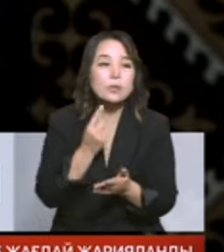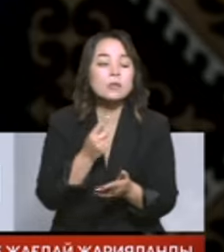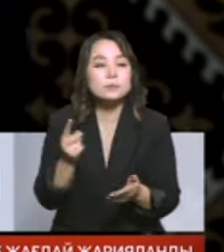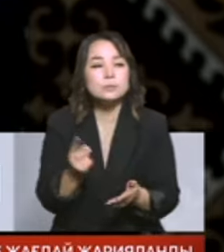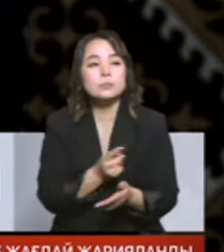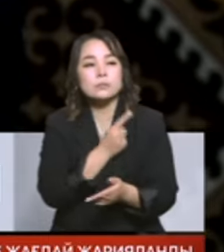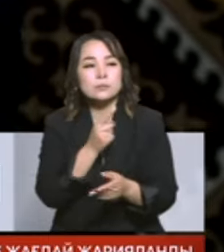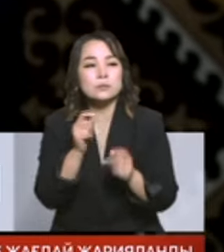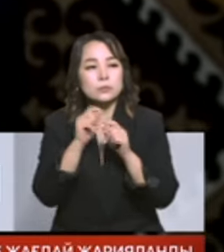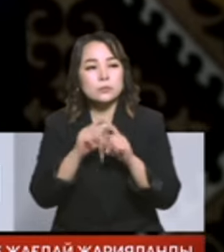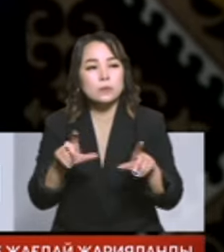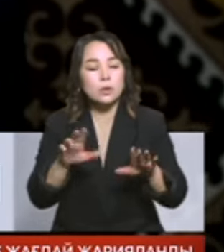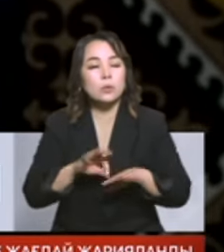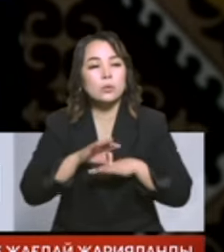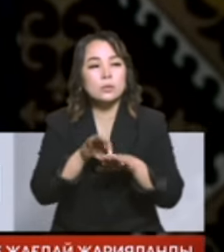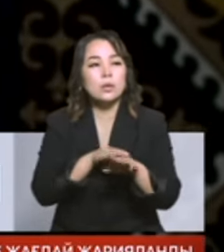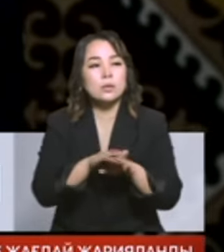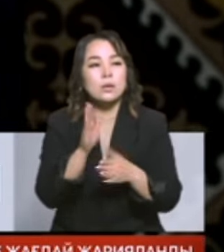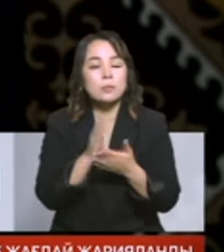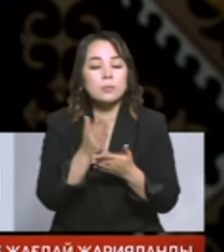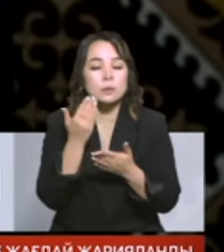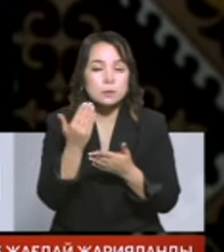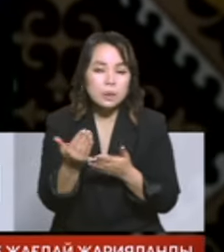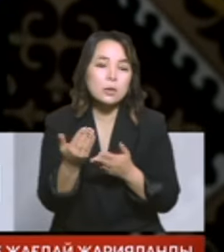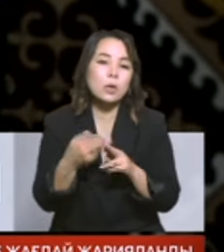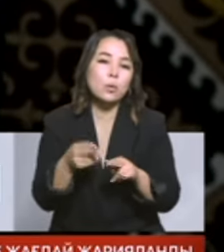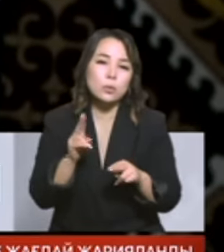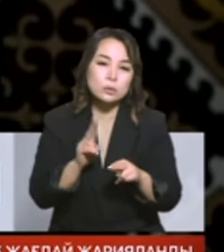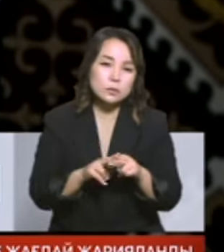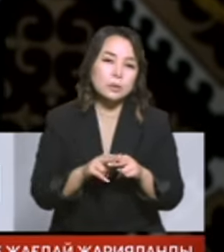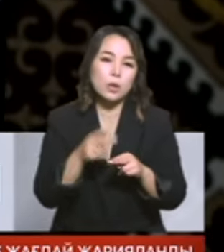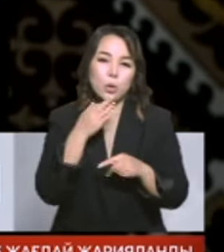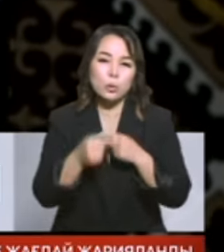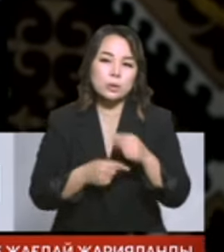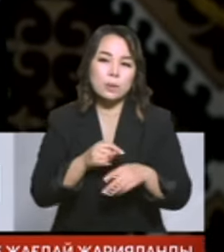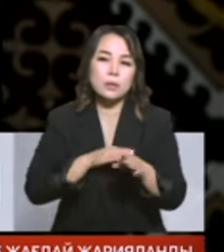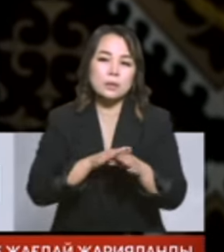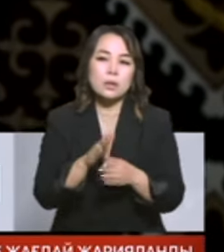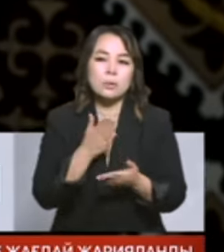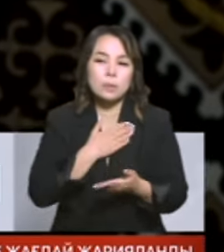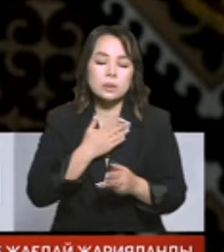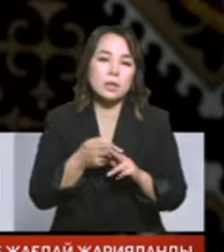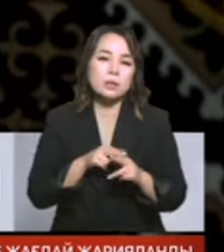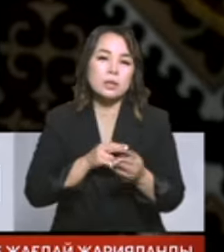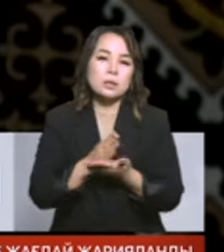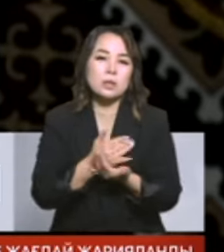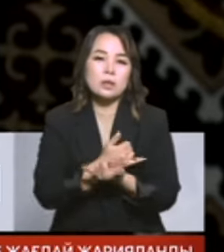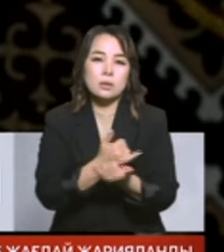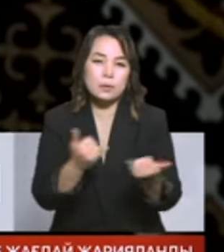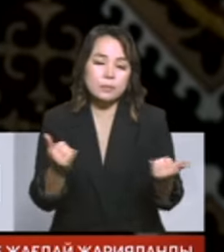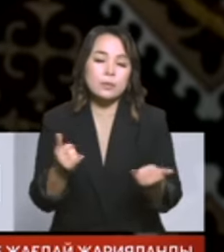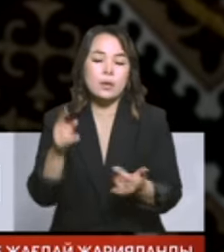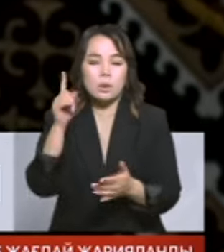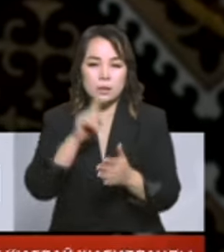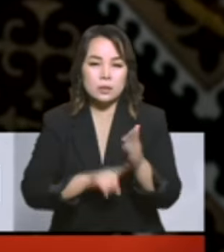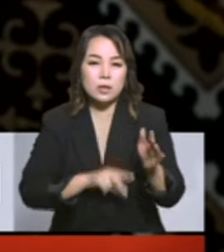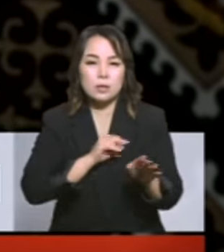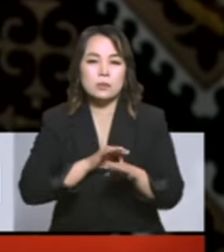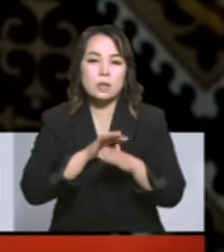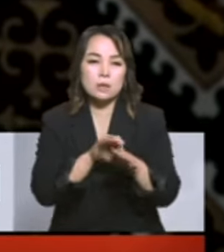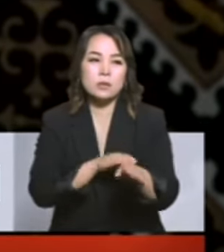шеберлік сыныбын өткізді. Сондықтан мынау ұлтымызға қызмет ету үшін, адал болу